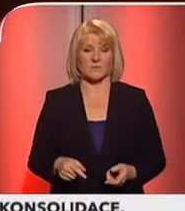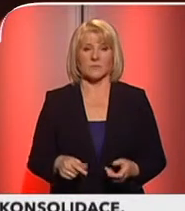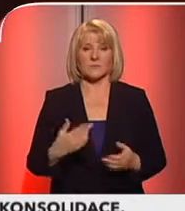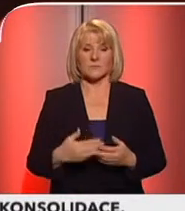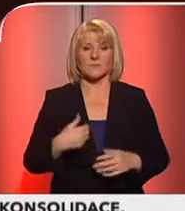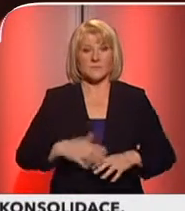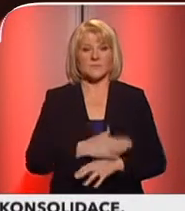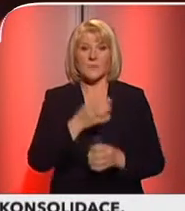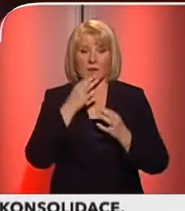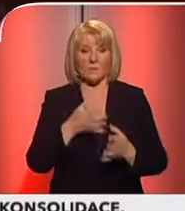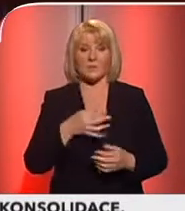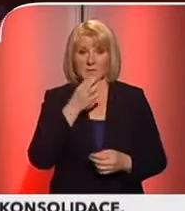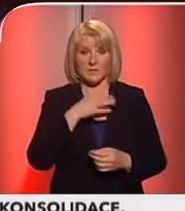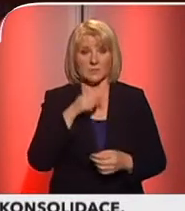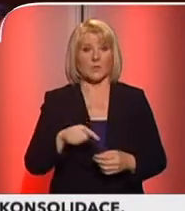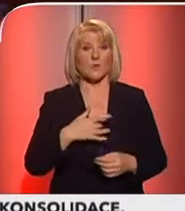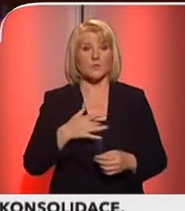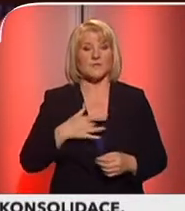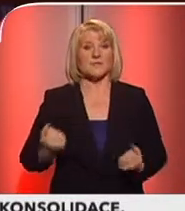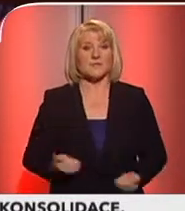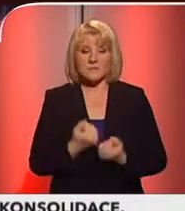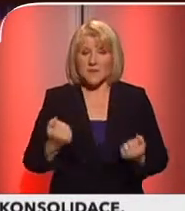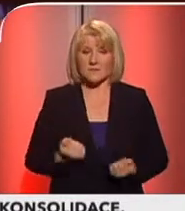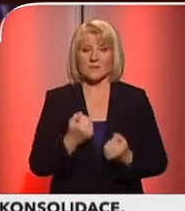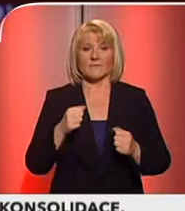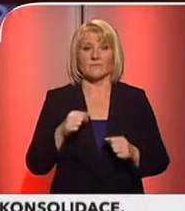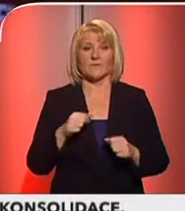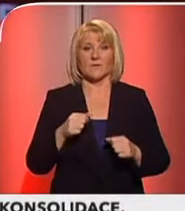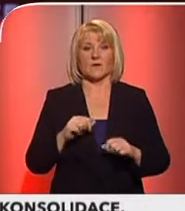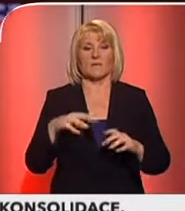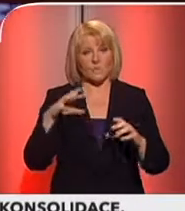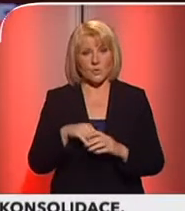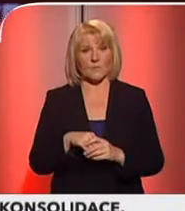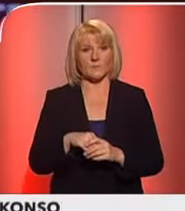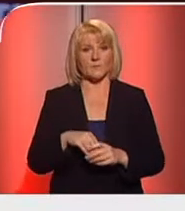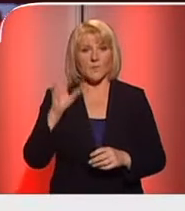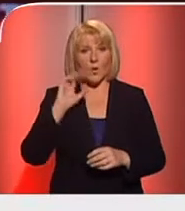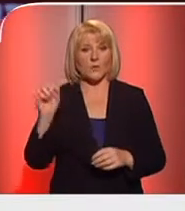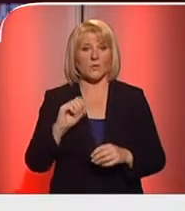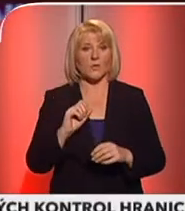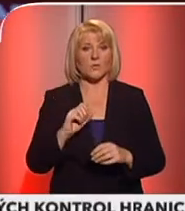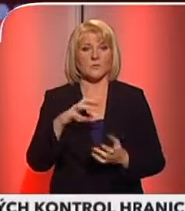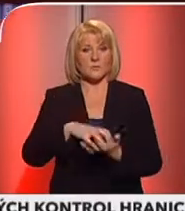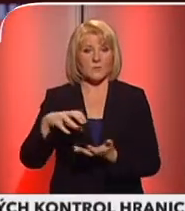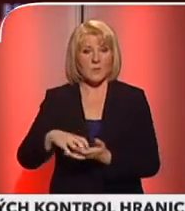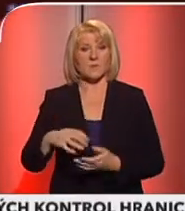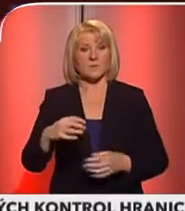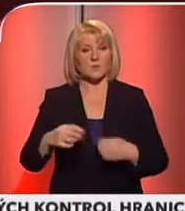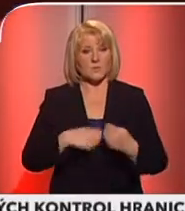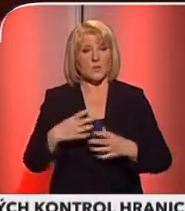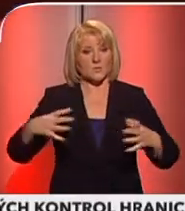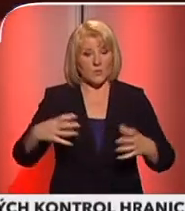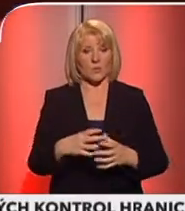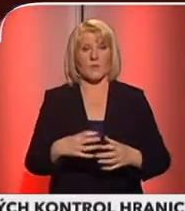že je lepší, když se ty občanské iniciativy, včetně teda odborových subjektů, dají dohromady